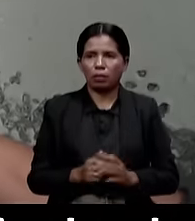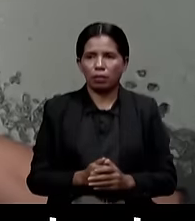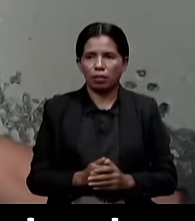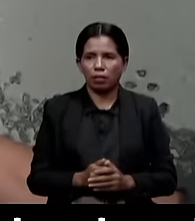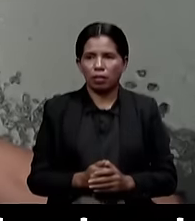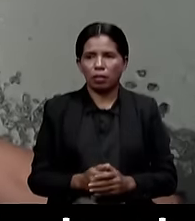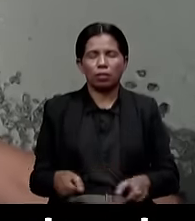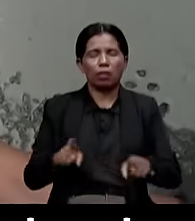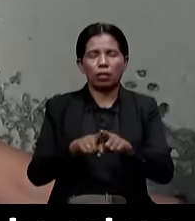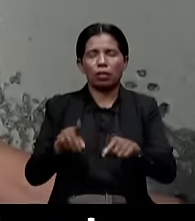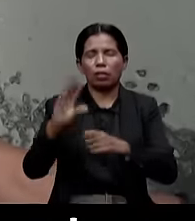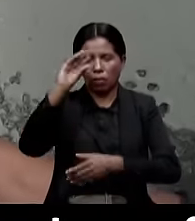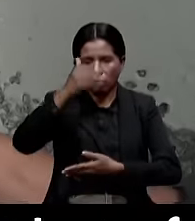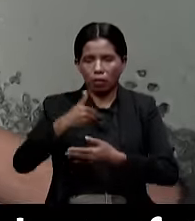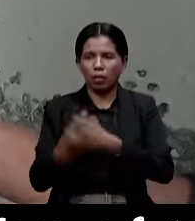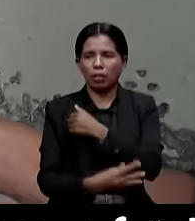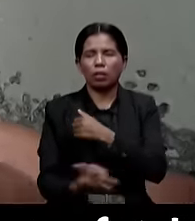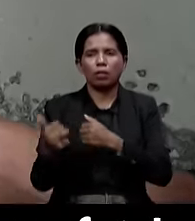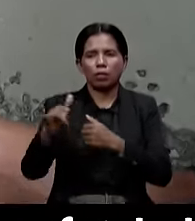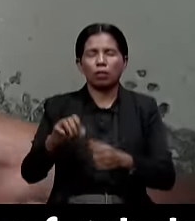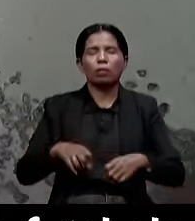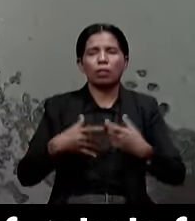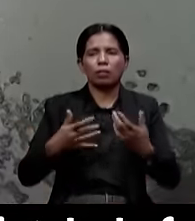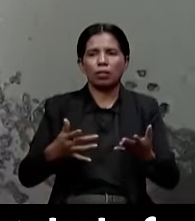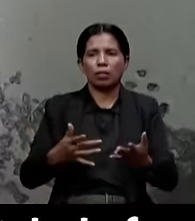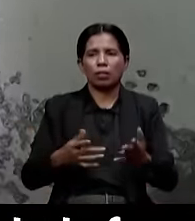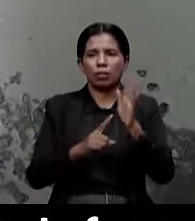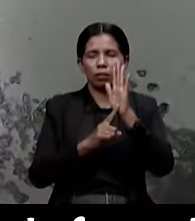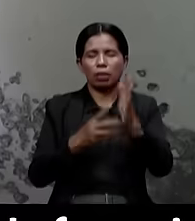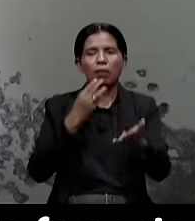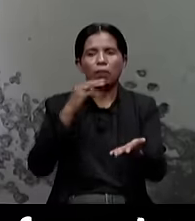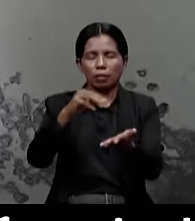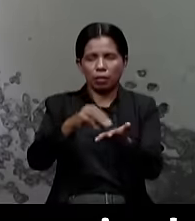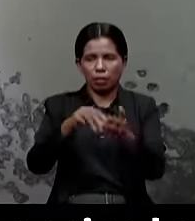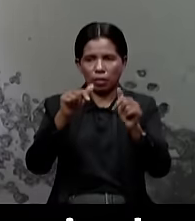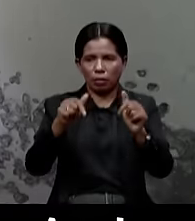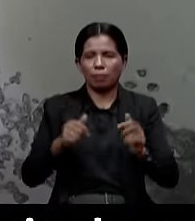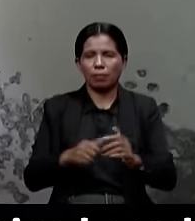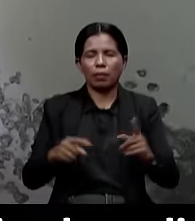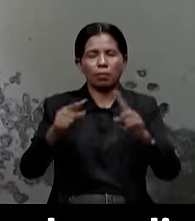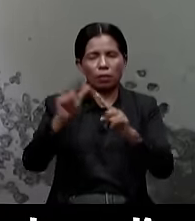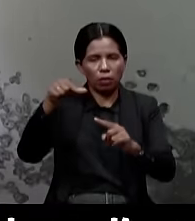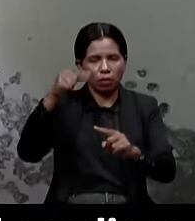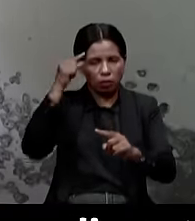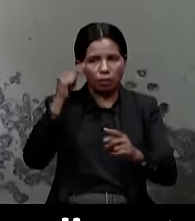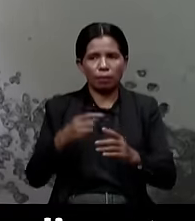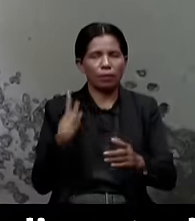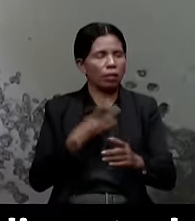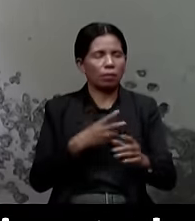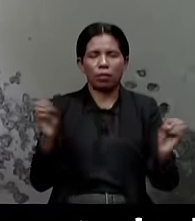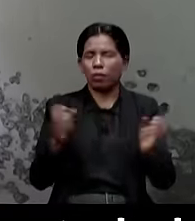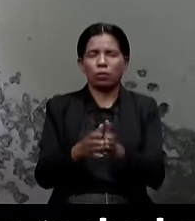sai wan kiak sedu antau wan sa para mana sira mau sira bela to helam na mensa sing ne va governo ami la husu bat